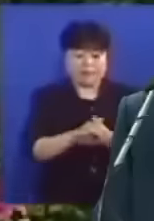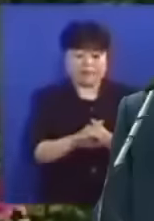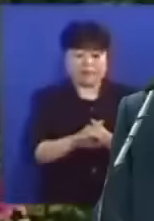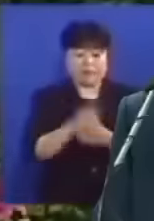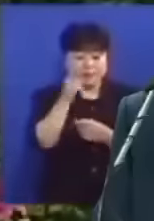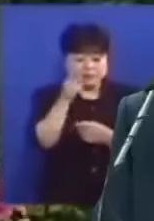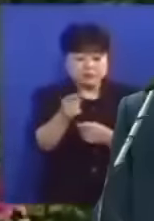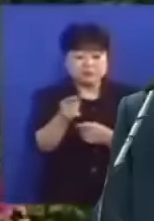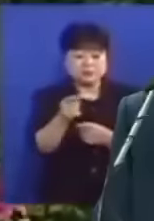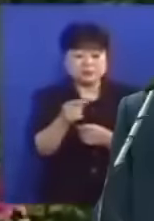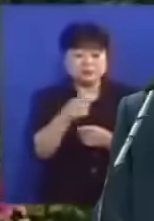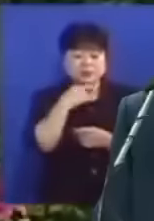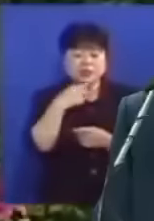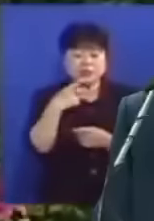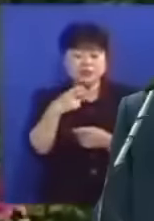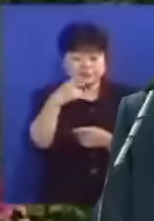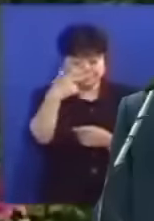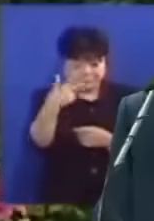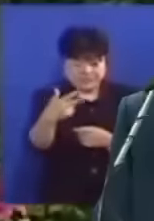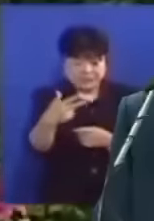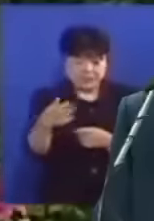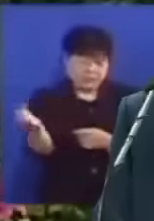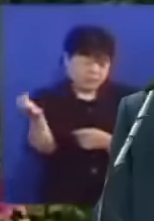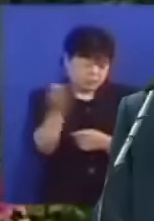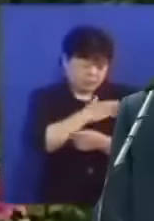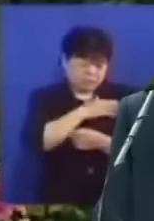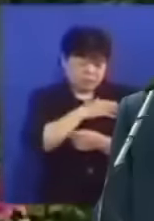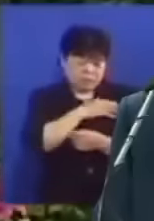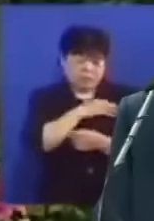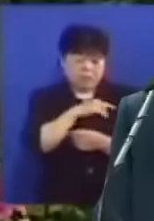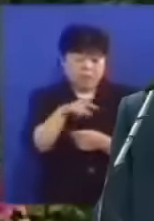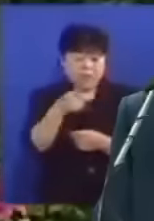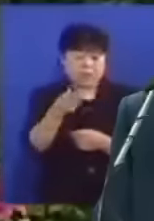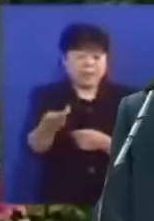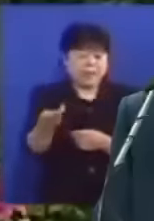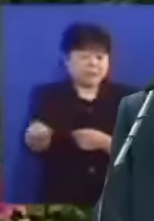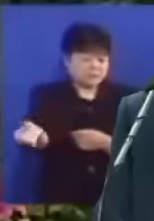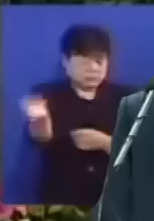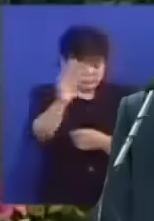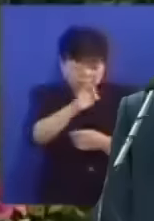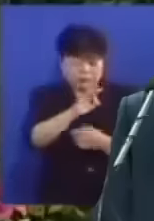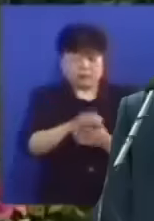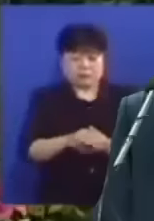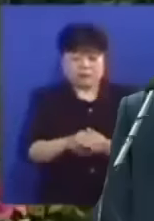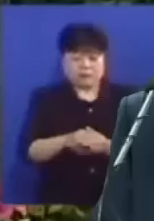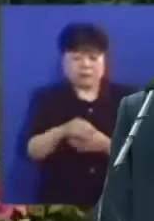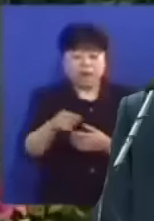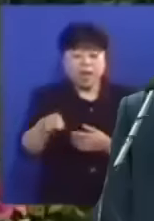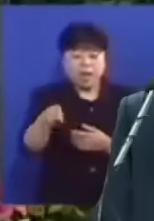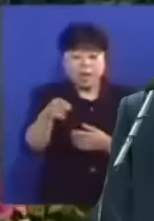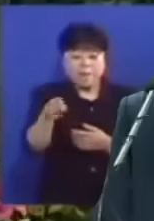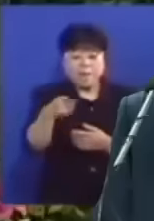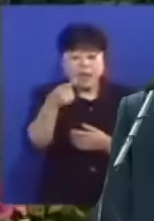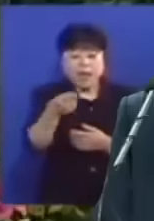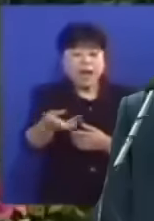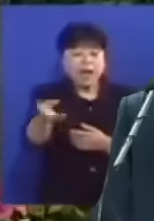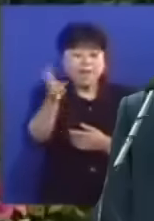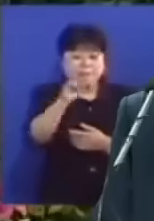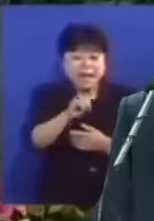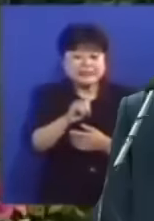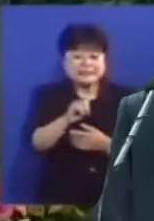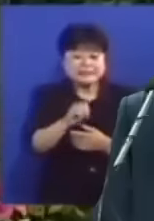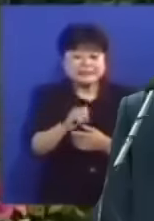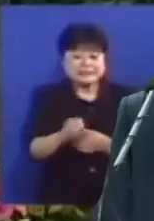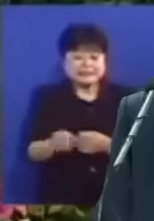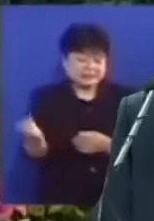그가 어떻게 27살에 백만장자가 되었느냐? 큰 고통을 당했기